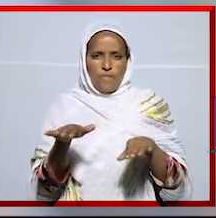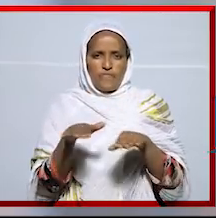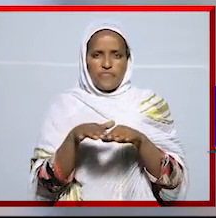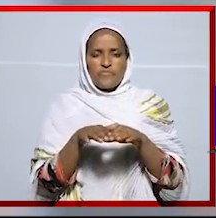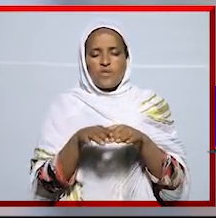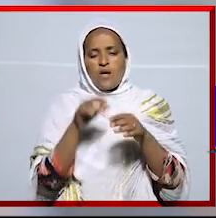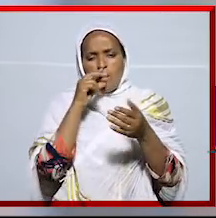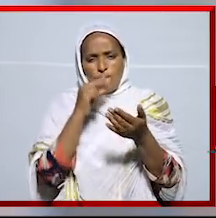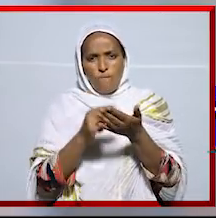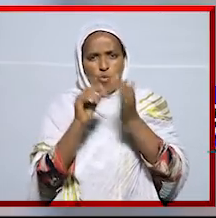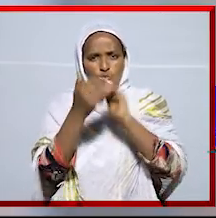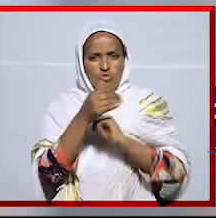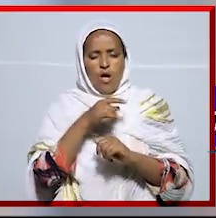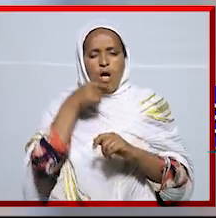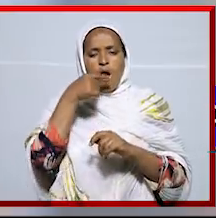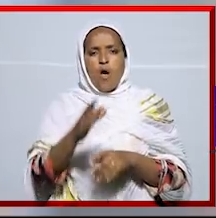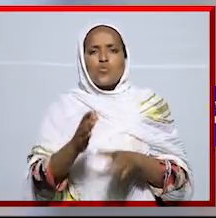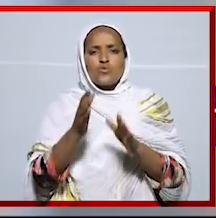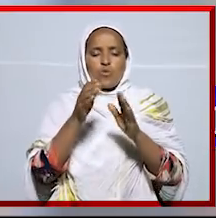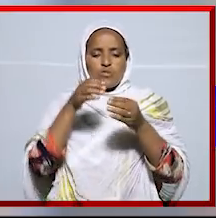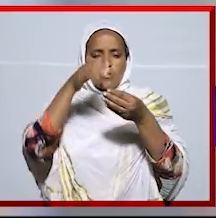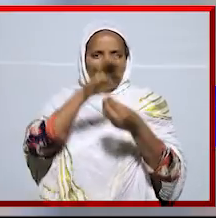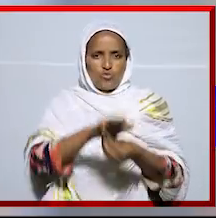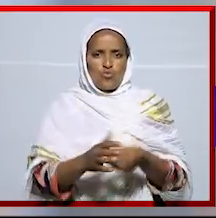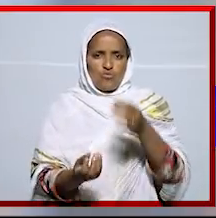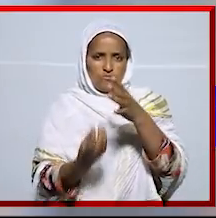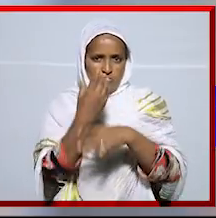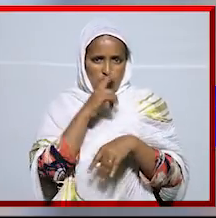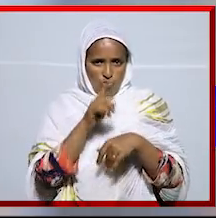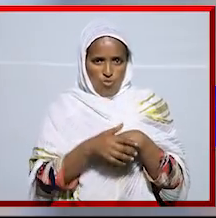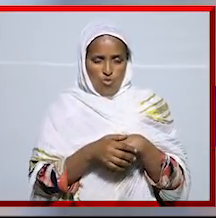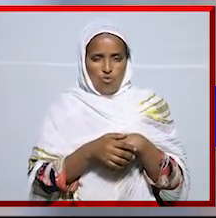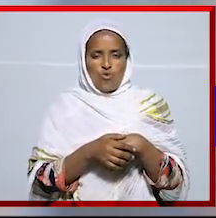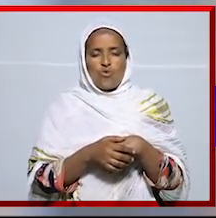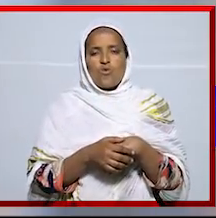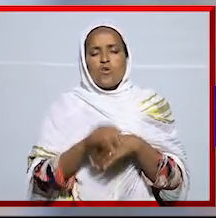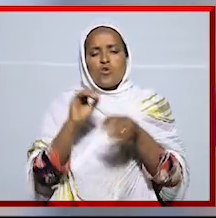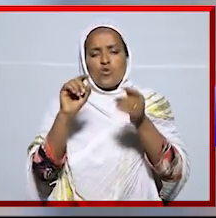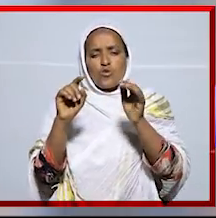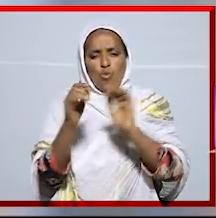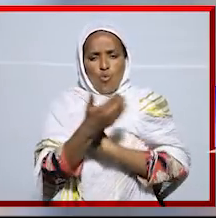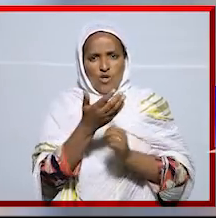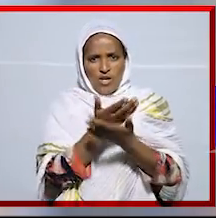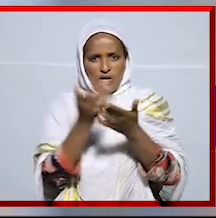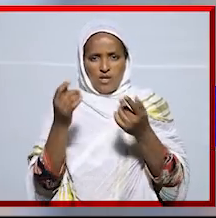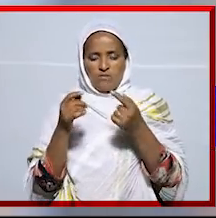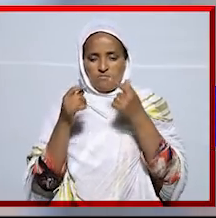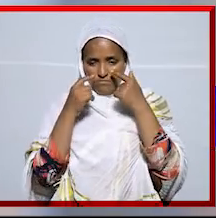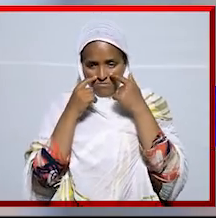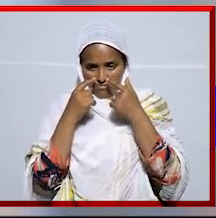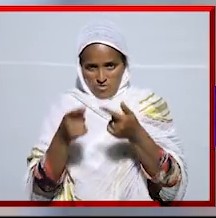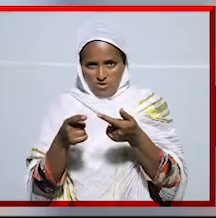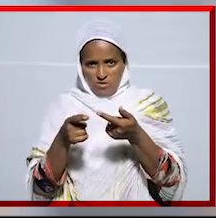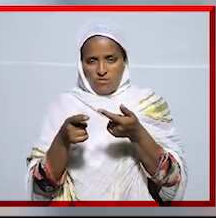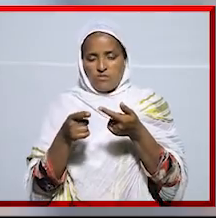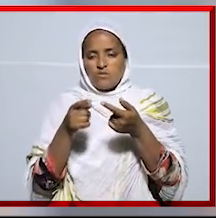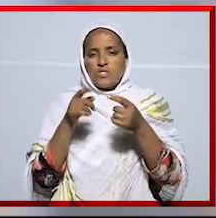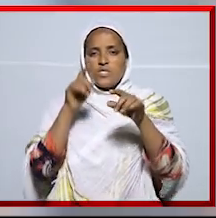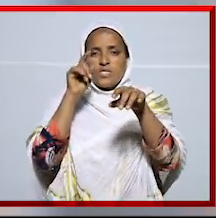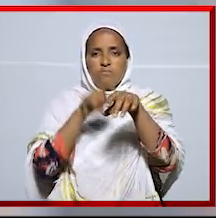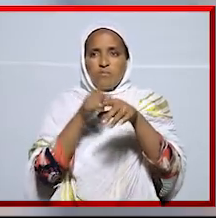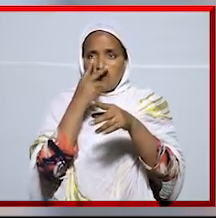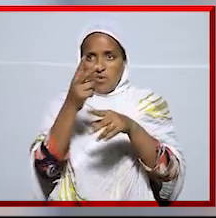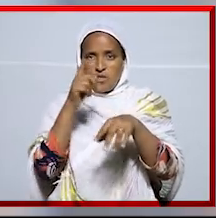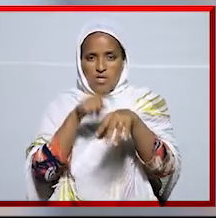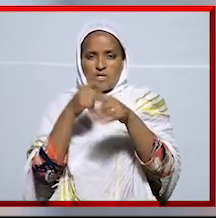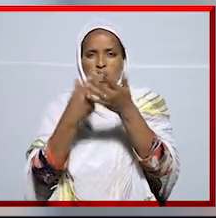በቃ በጎ ሳይሆን አሉታዊ ተጽዕኖ ነው የሚያሳድርባቸው። የሆነ ነገር በሚመለከቱበት